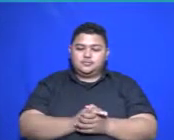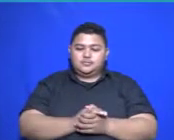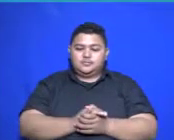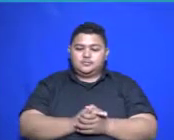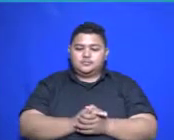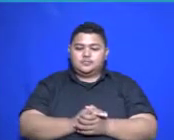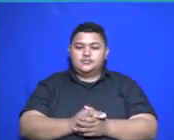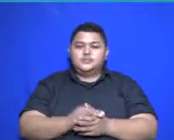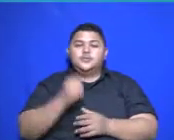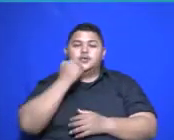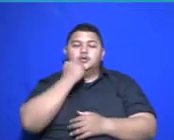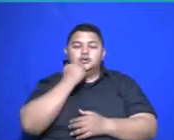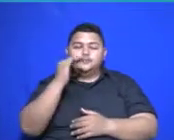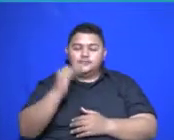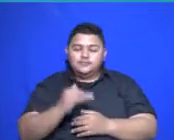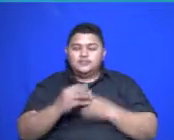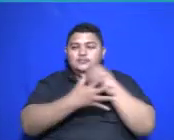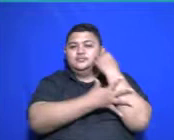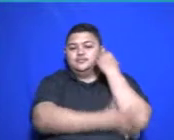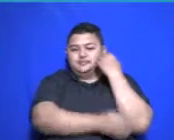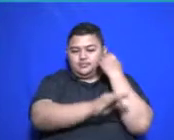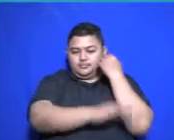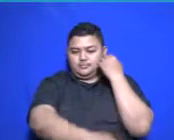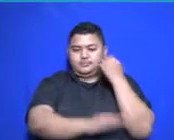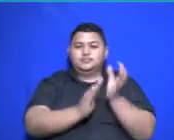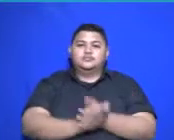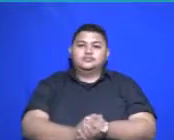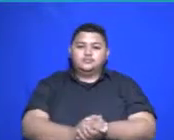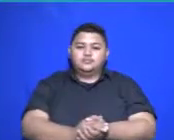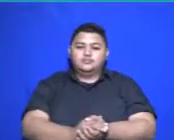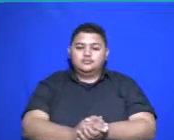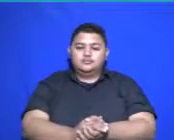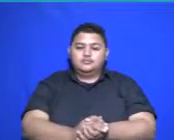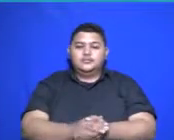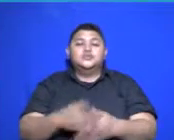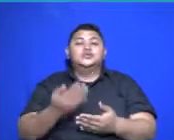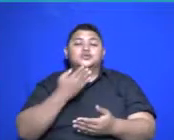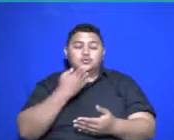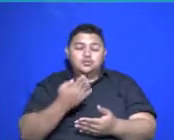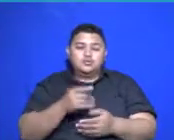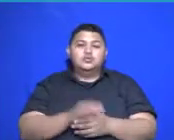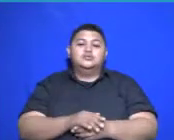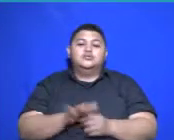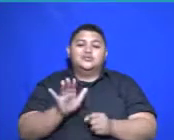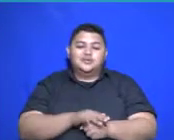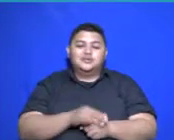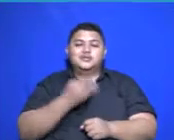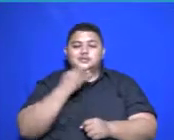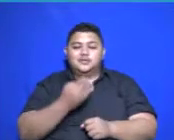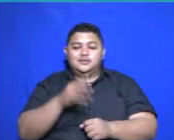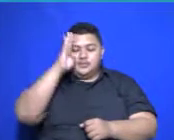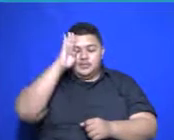pengangguran berturun, kemiskinan turun, generasi juga akan menurun. Mungkin itu sementara yang bisa saya sampaikan. Terima